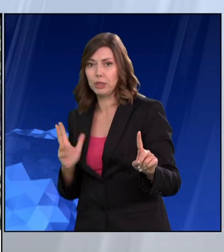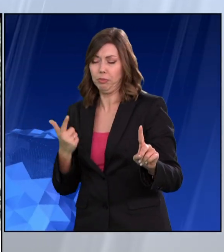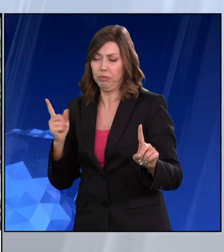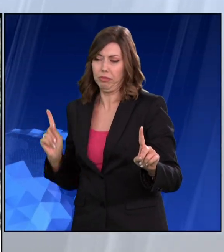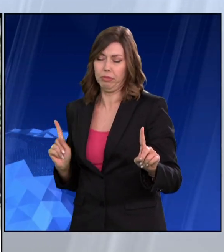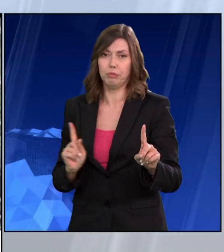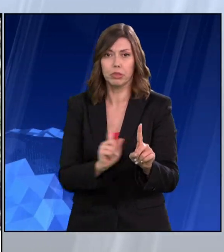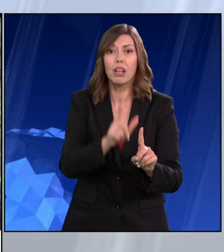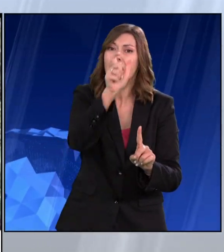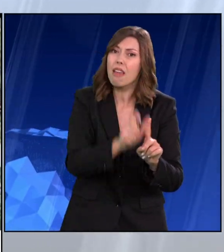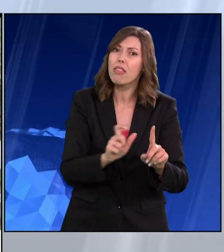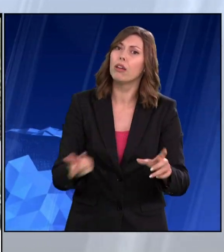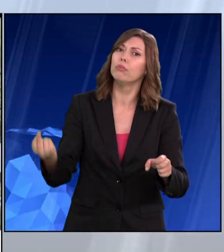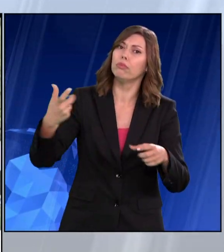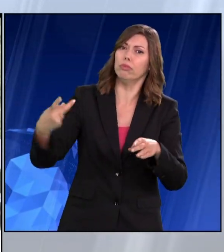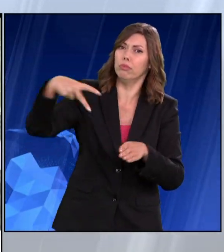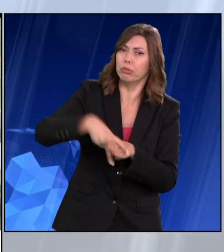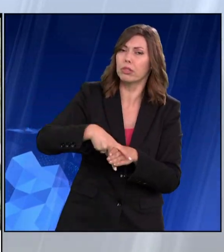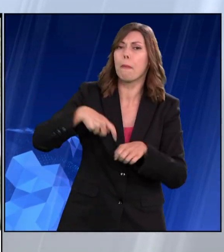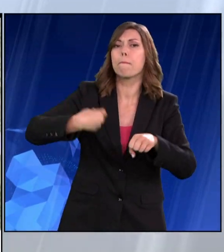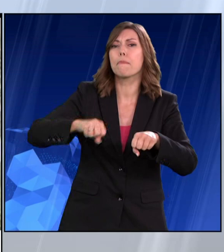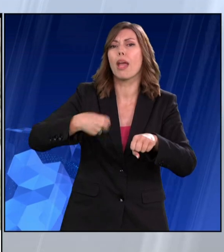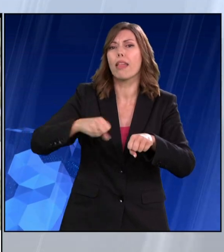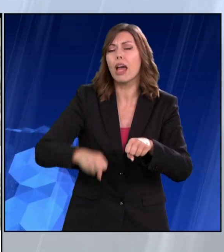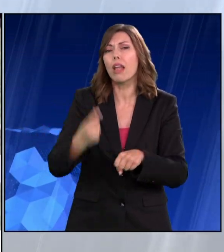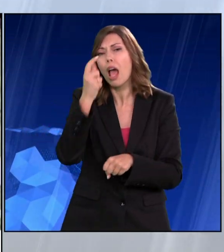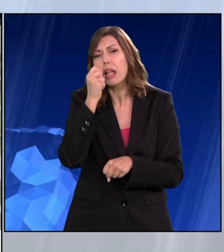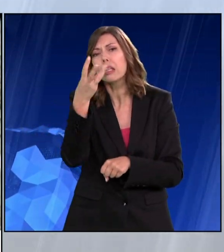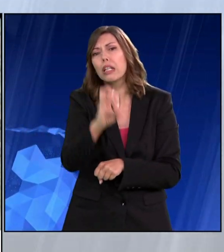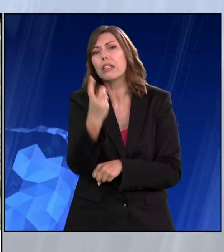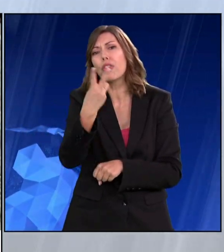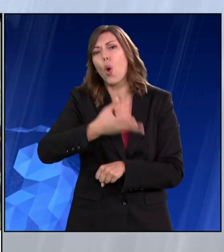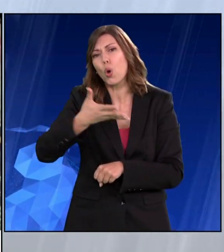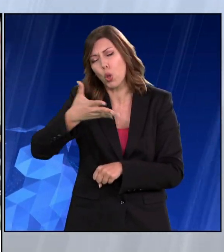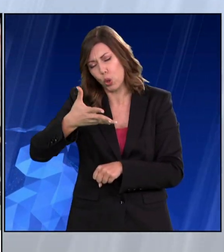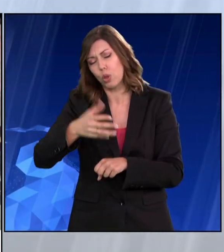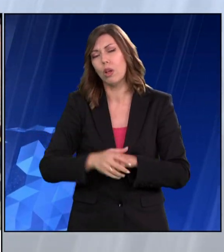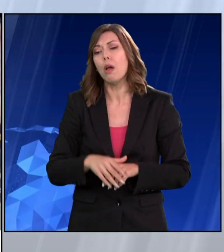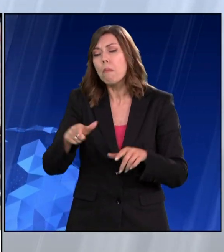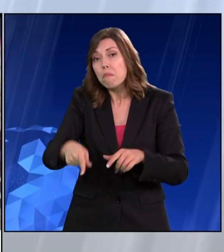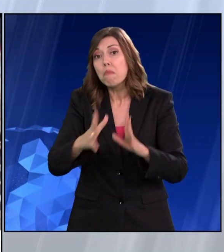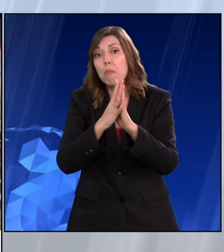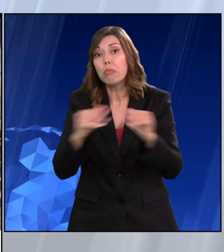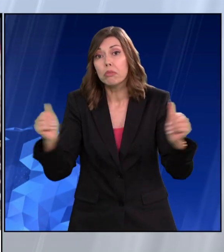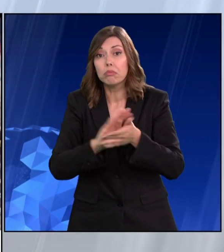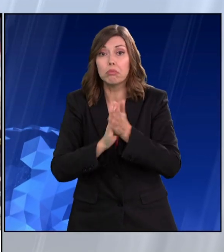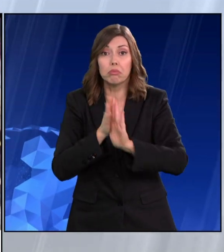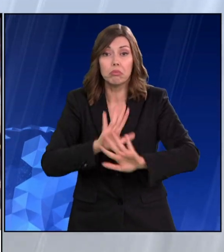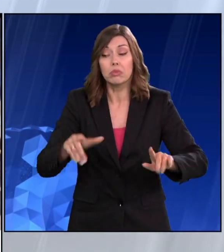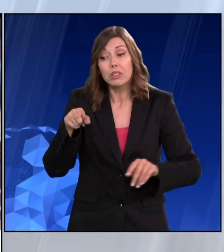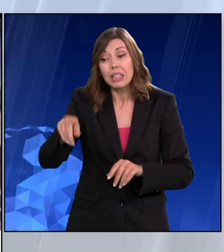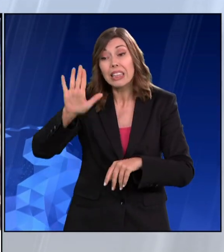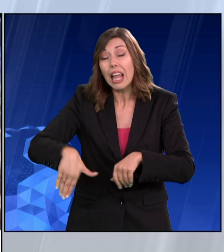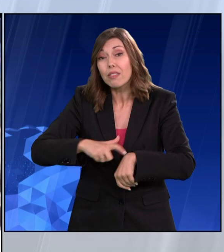οδηγούσε ένας 32χρονος από τον Μπαγκλαντές. Από τότε τα ίχνη της έχουν χαθεί. Το τελευταίο στίγμα του κινητού της εντοπίστηκε στις 4